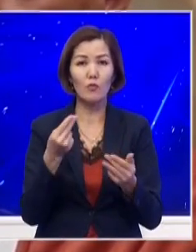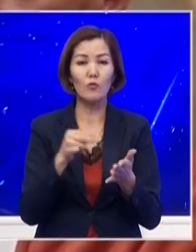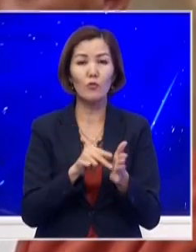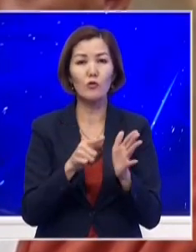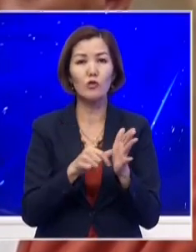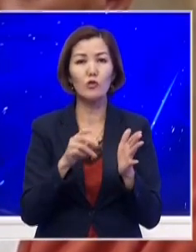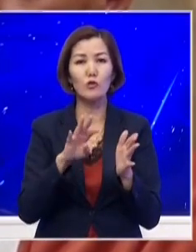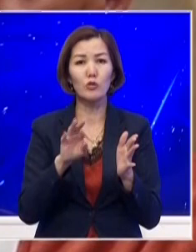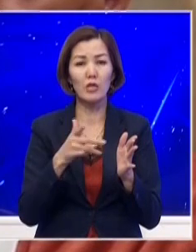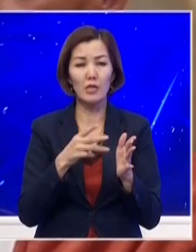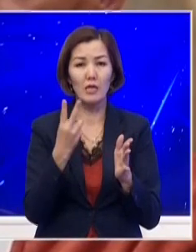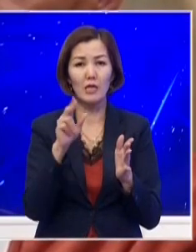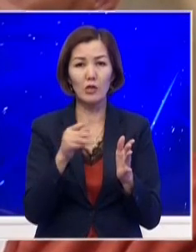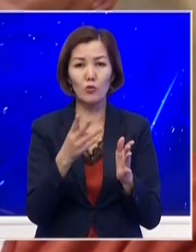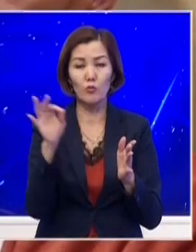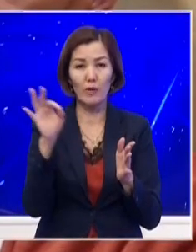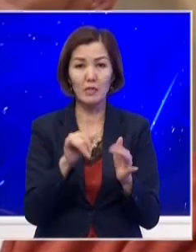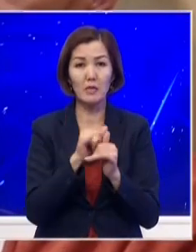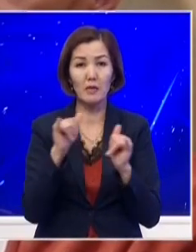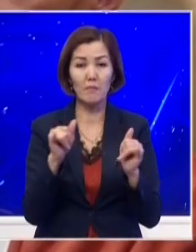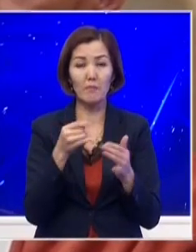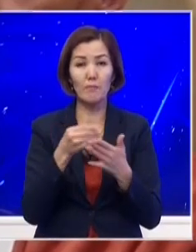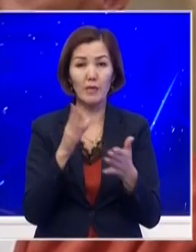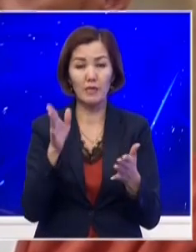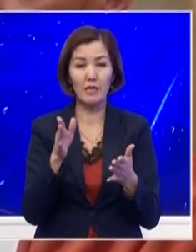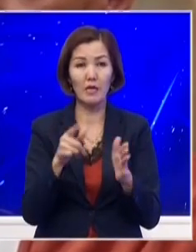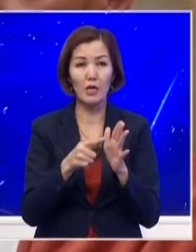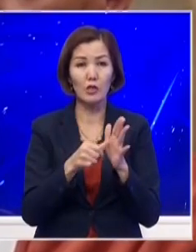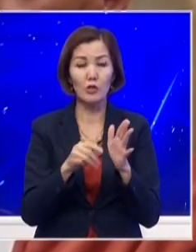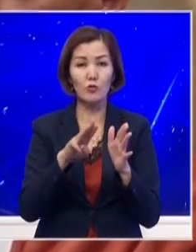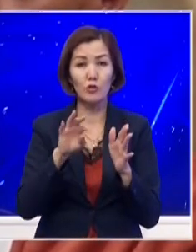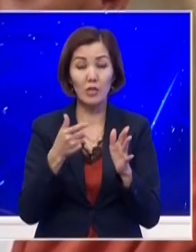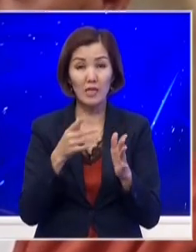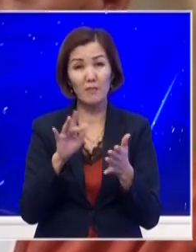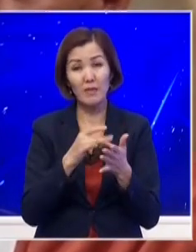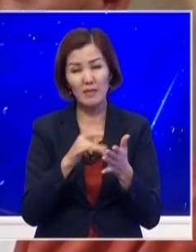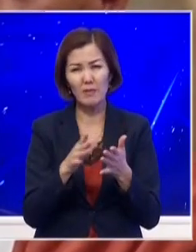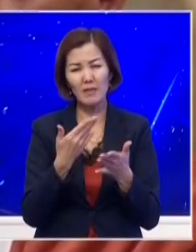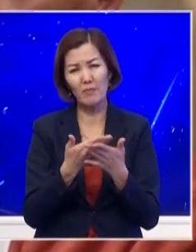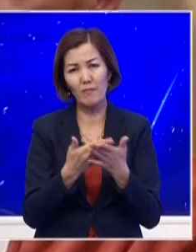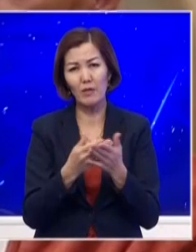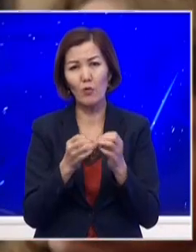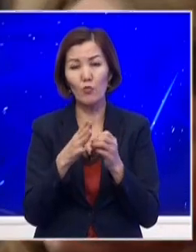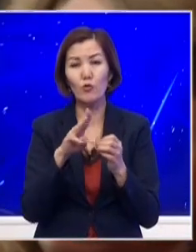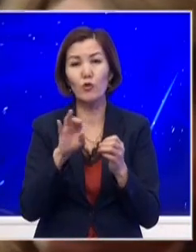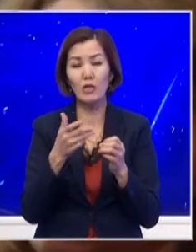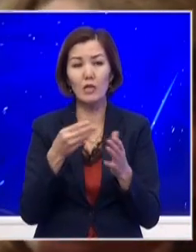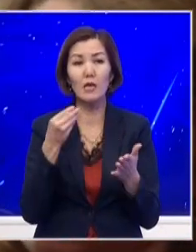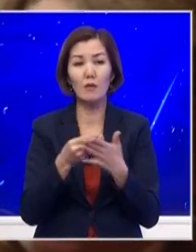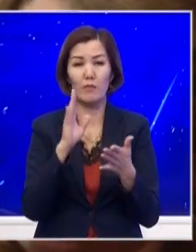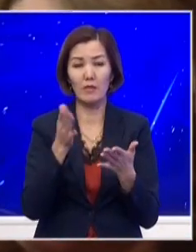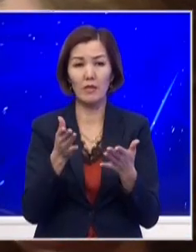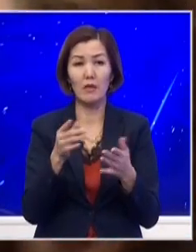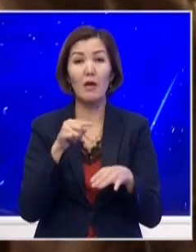құны 2-4%-ға өседі. Ол деген қазіргі уақытта 700 теңге деп есептесек, ол деген 14 теңге деп есептеді. Бірақ әрине